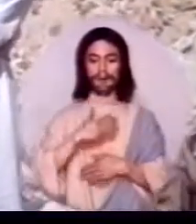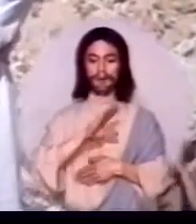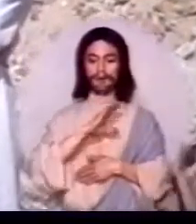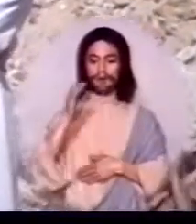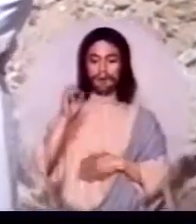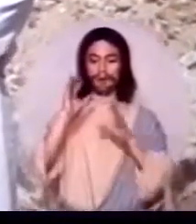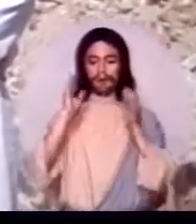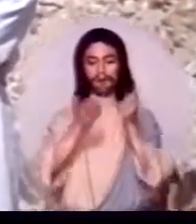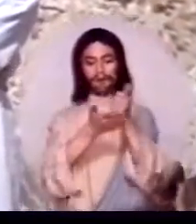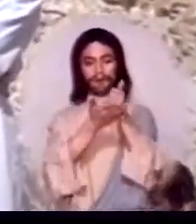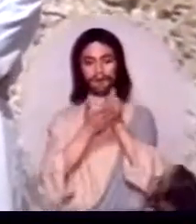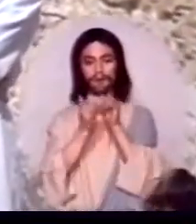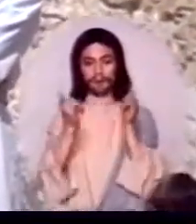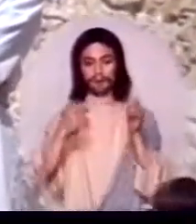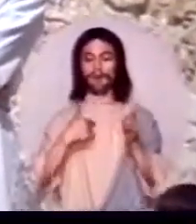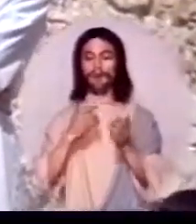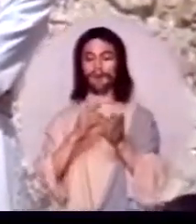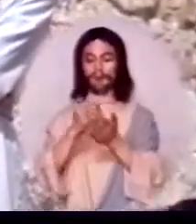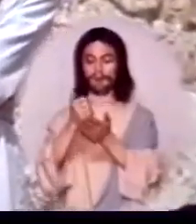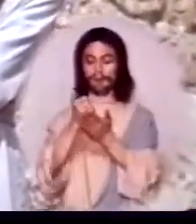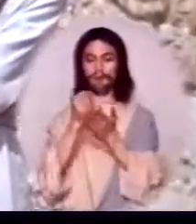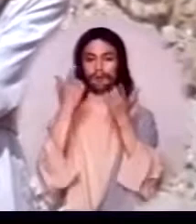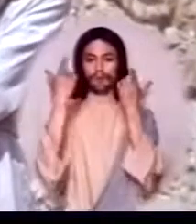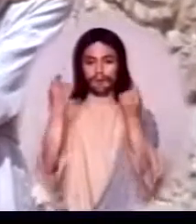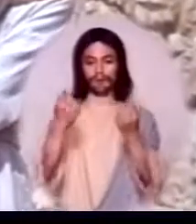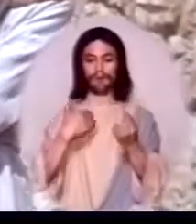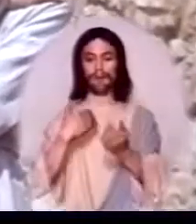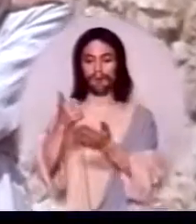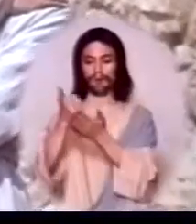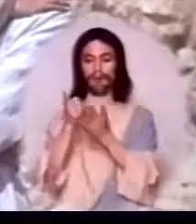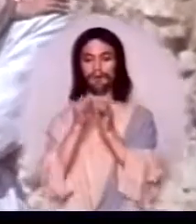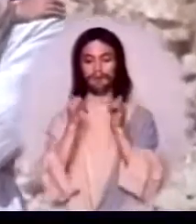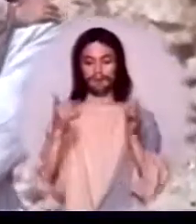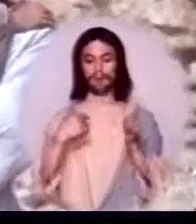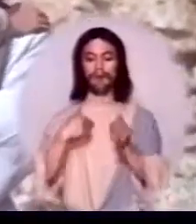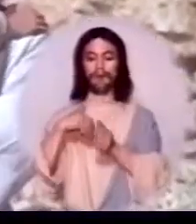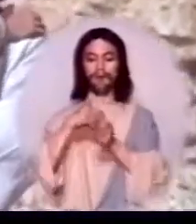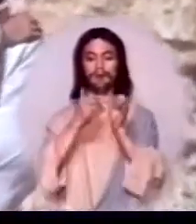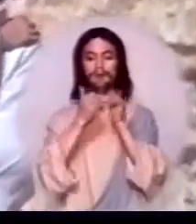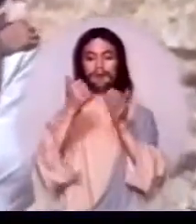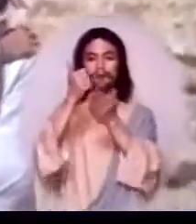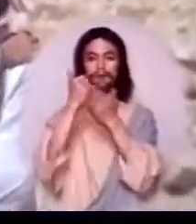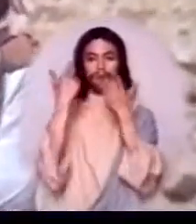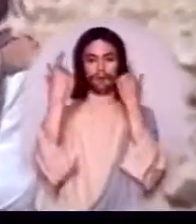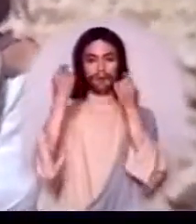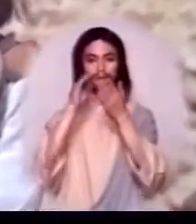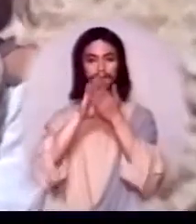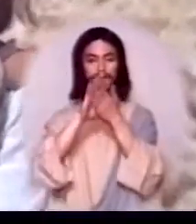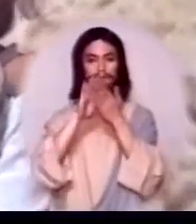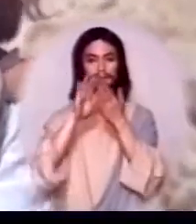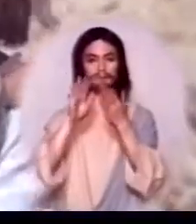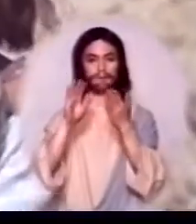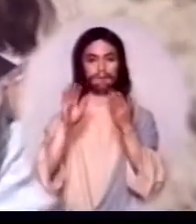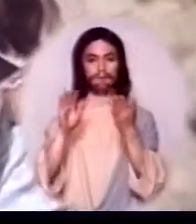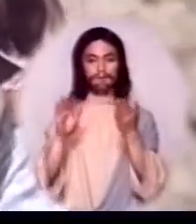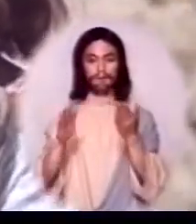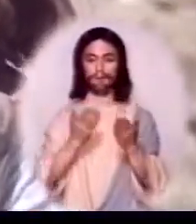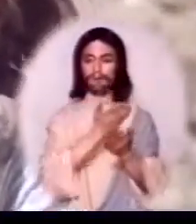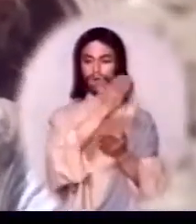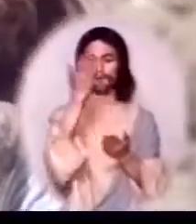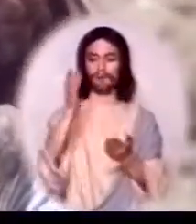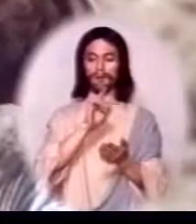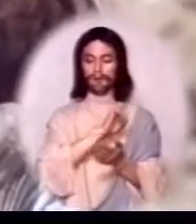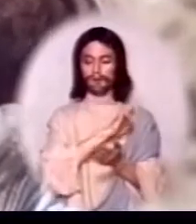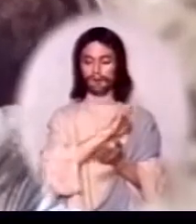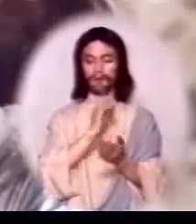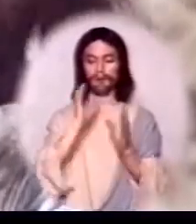내 이름으로 이 어린이를 영접하는 자는 나를 영접하는 것이고 나를 영접하는 자는 나 보내신 이를 영접하는 것이다. 너희